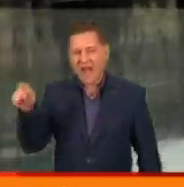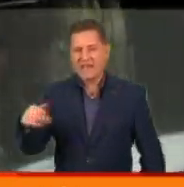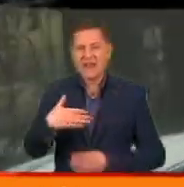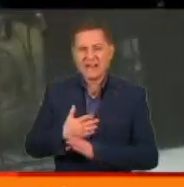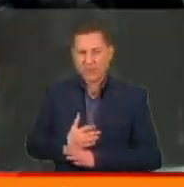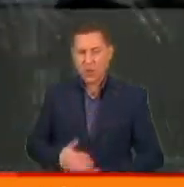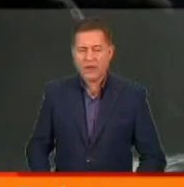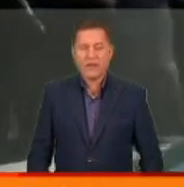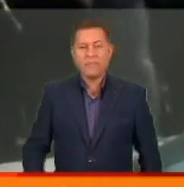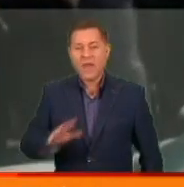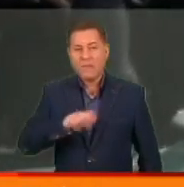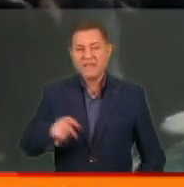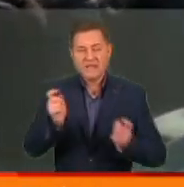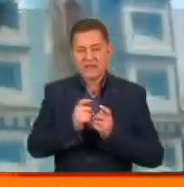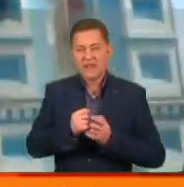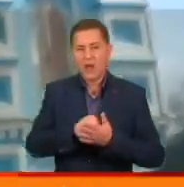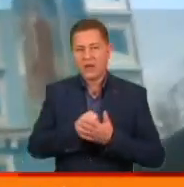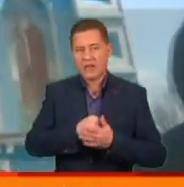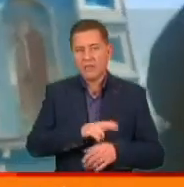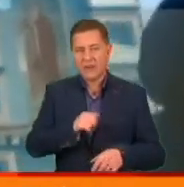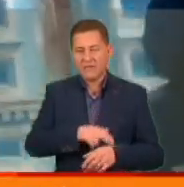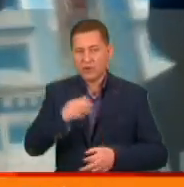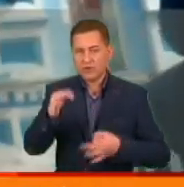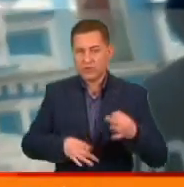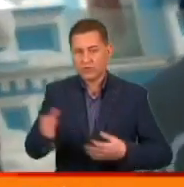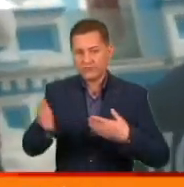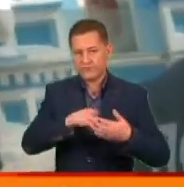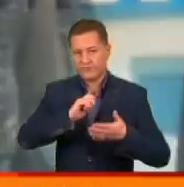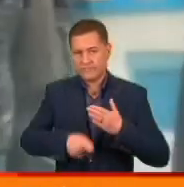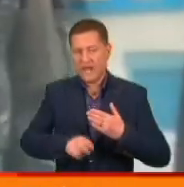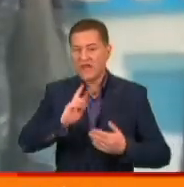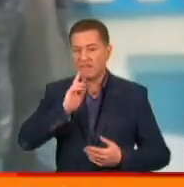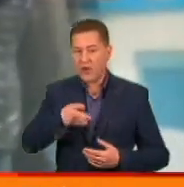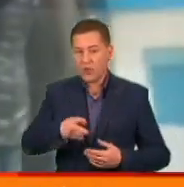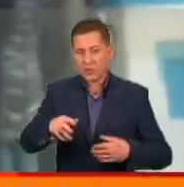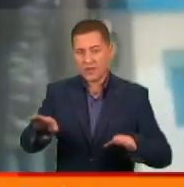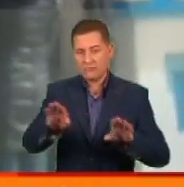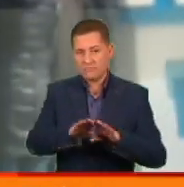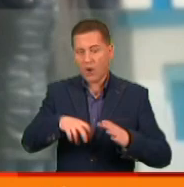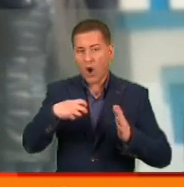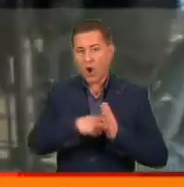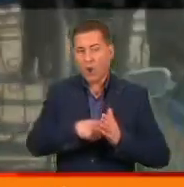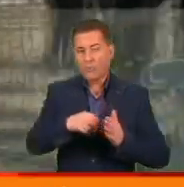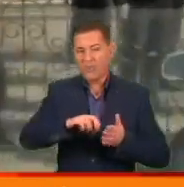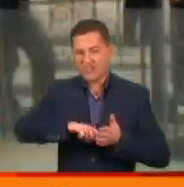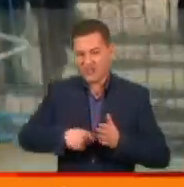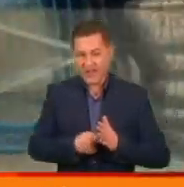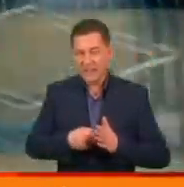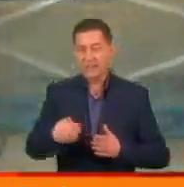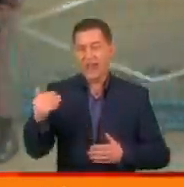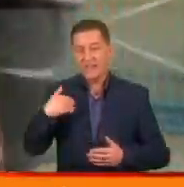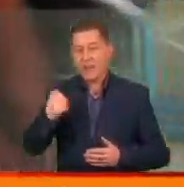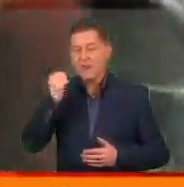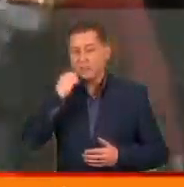Після того скандалу за клопотанням правоохоронців суд наклав на будівлю арешт. Два роки вона стояла опечатаною, і ось днями